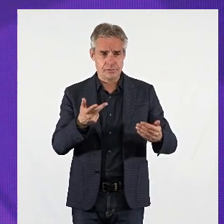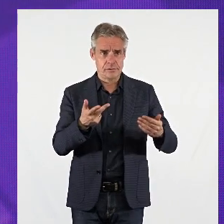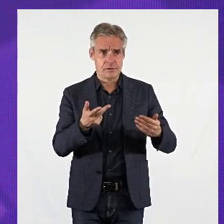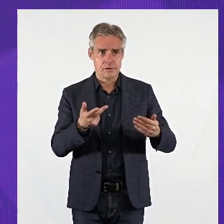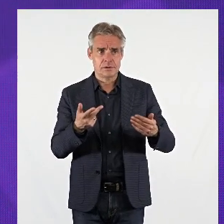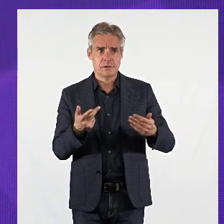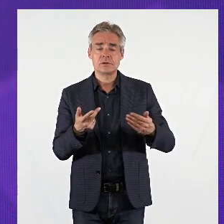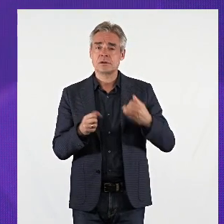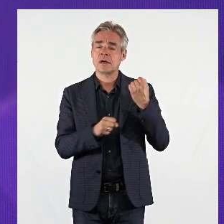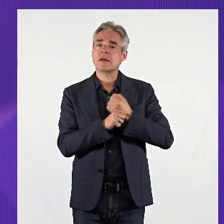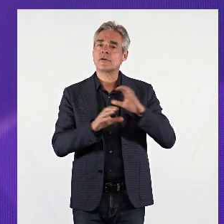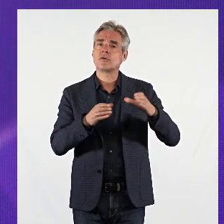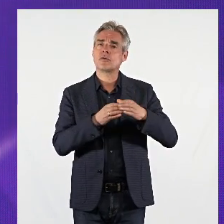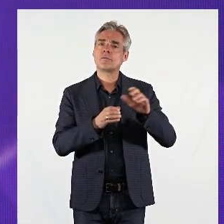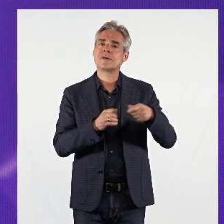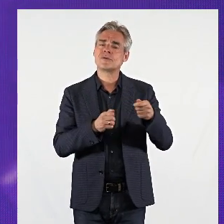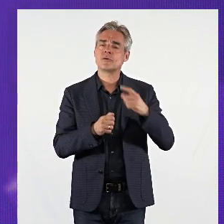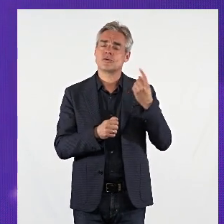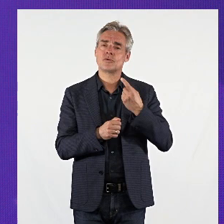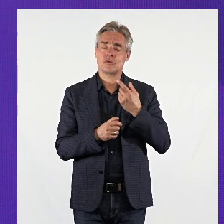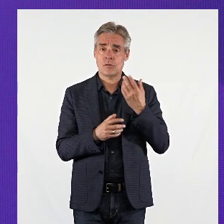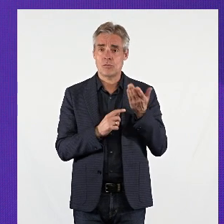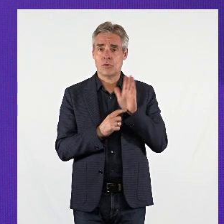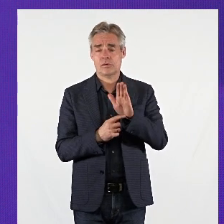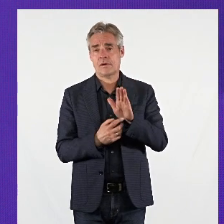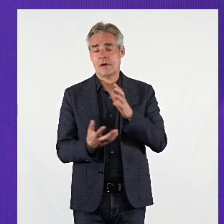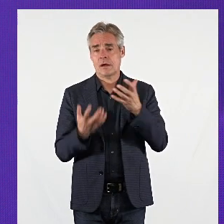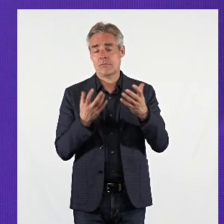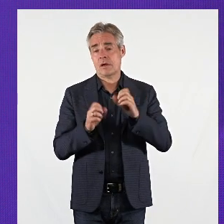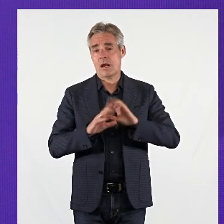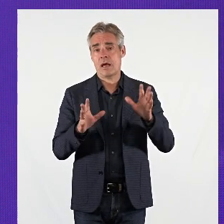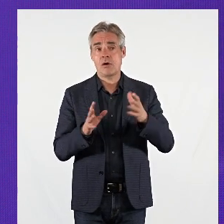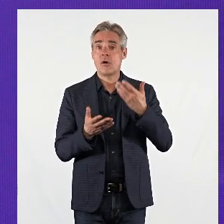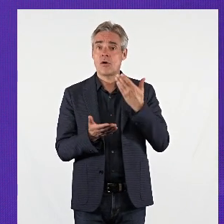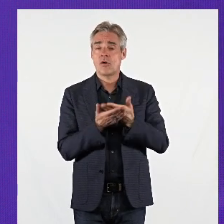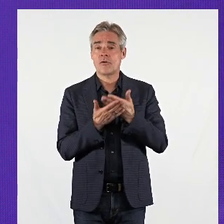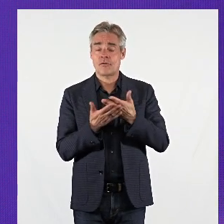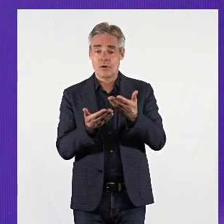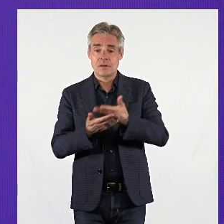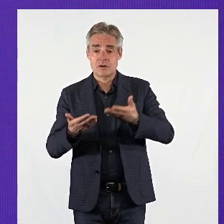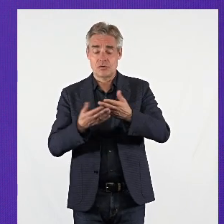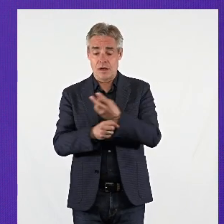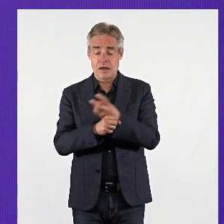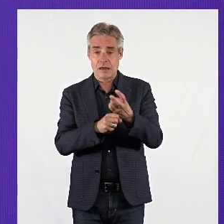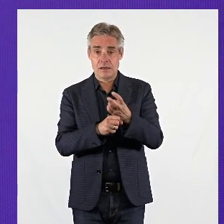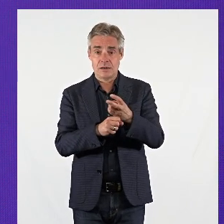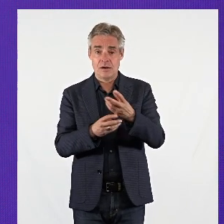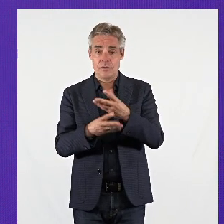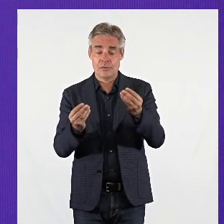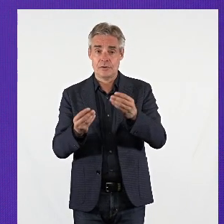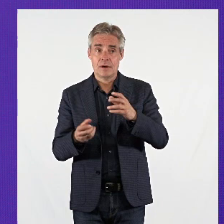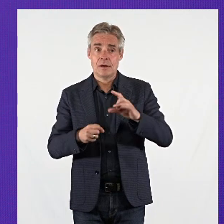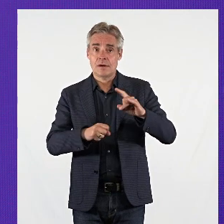travail collégial, mettent en avant clairement que si on veut taper sur les zones à risque et améliorer les choses, c'est EHPAD,